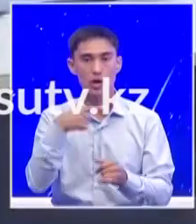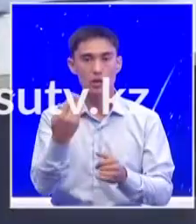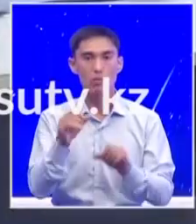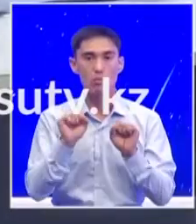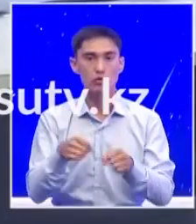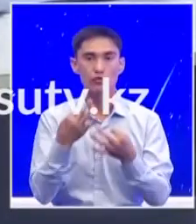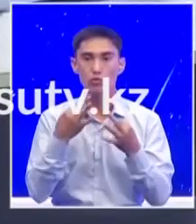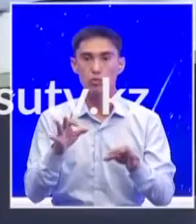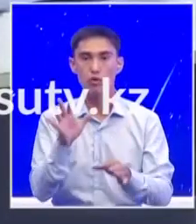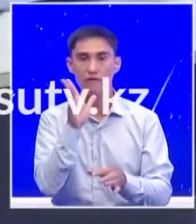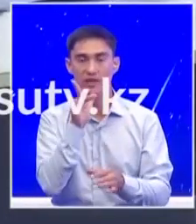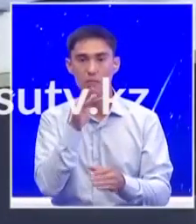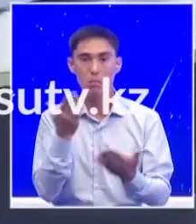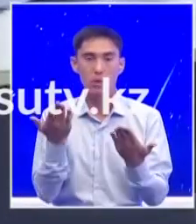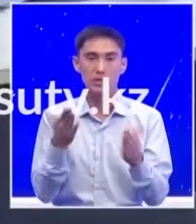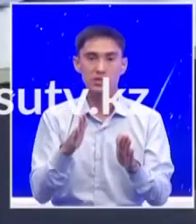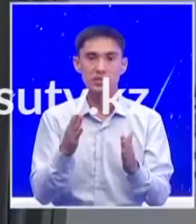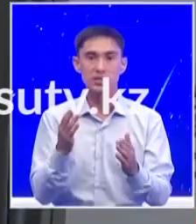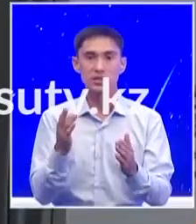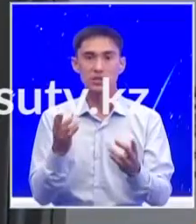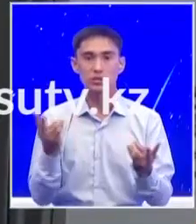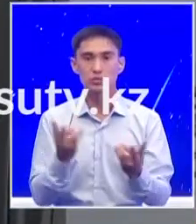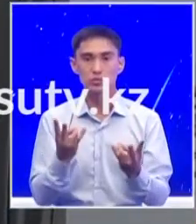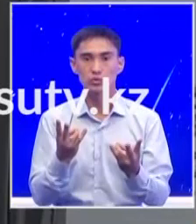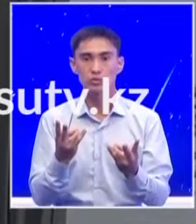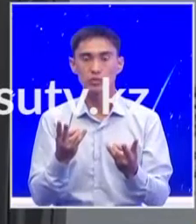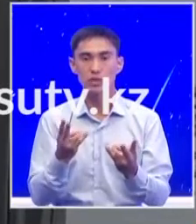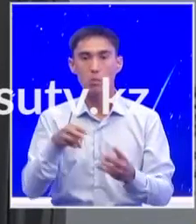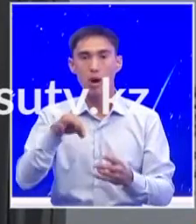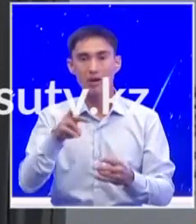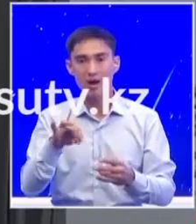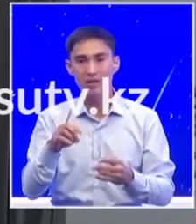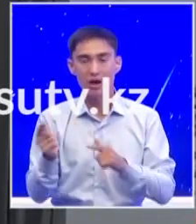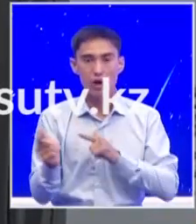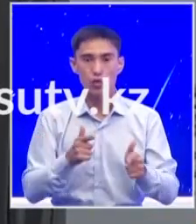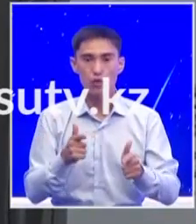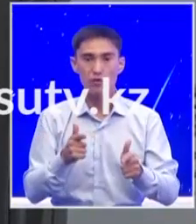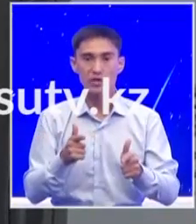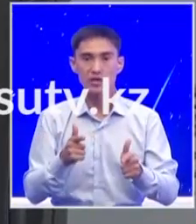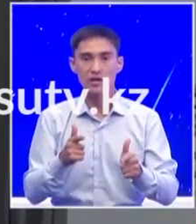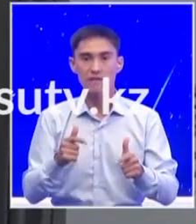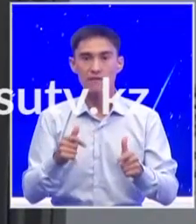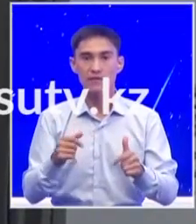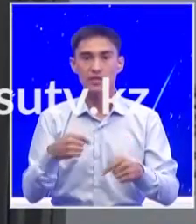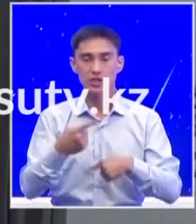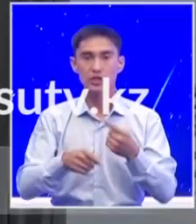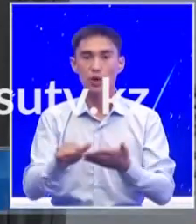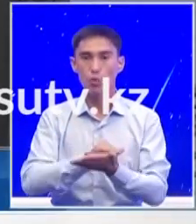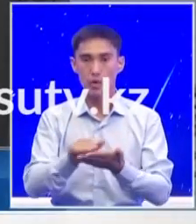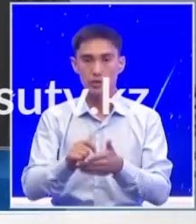в любое время произойти. И нужно быть морально и готовы просто даже хотя бы тех же